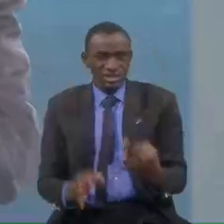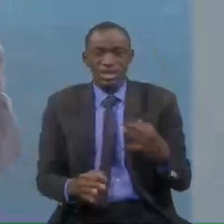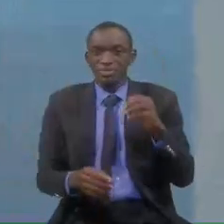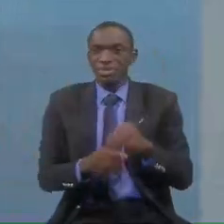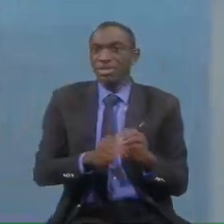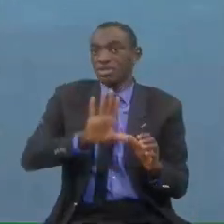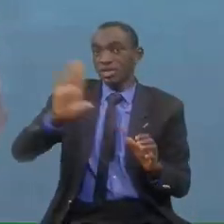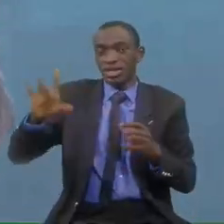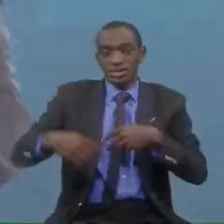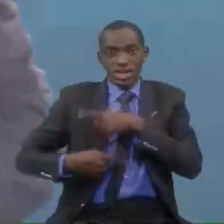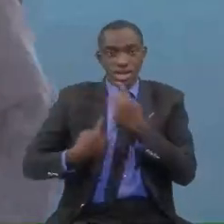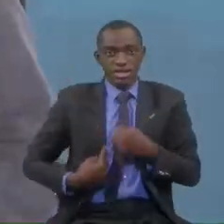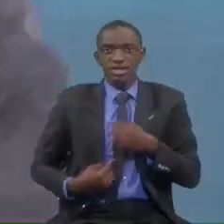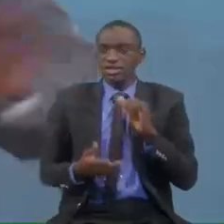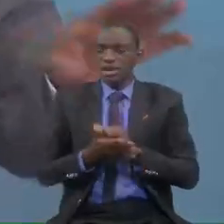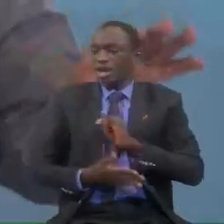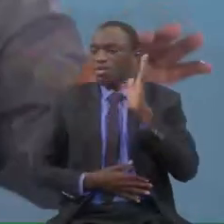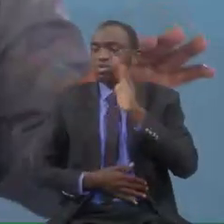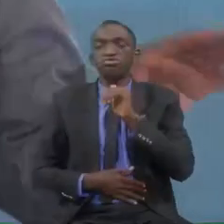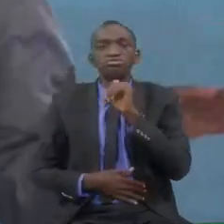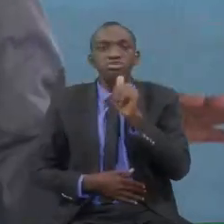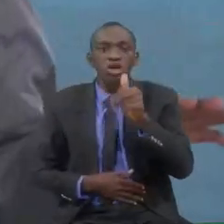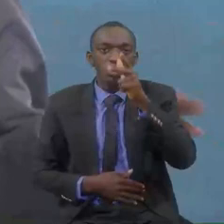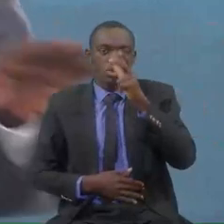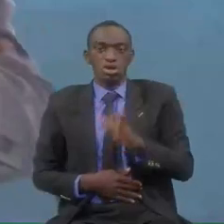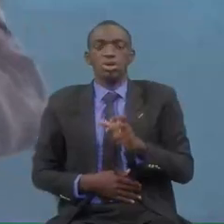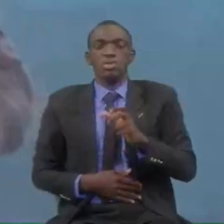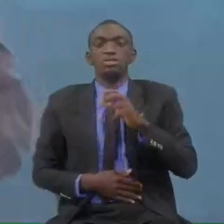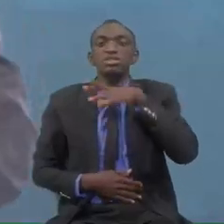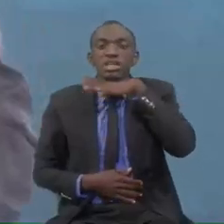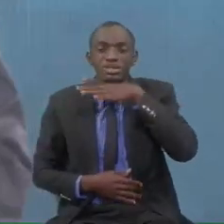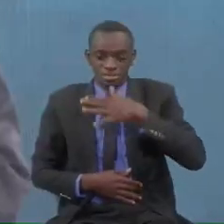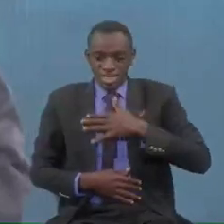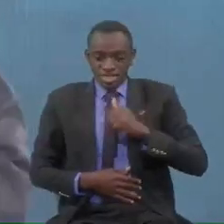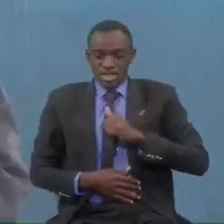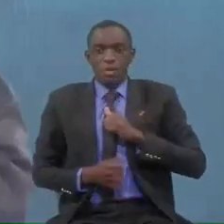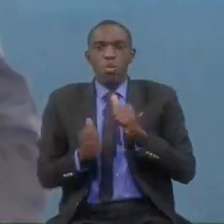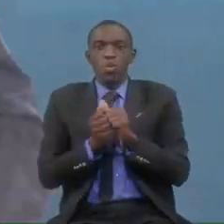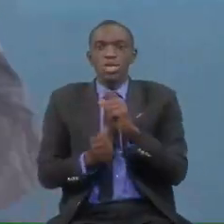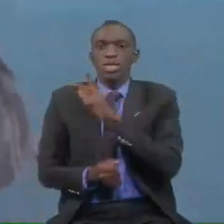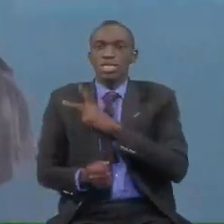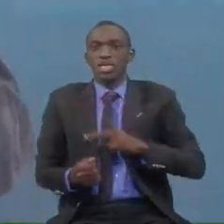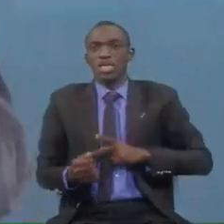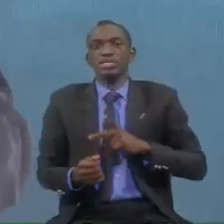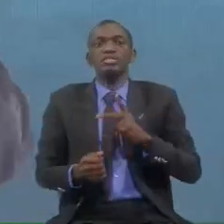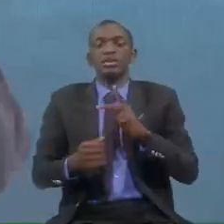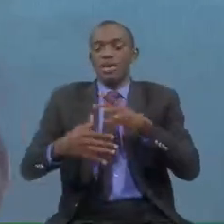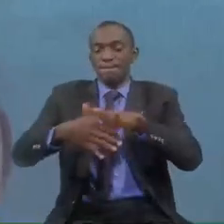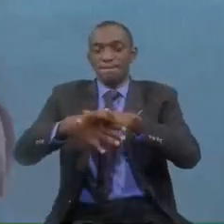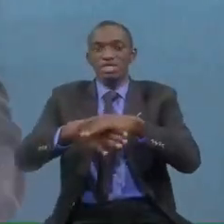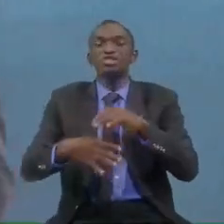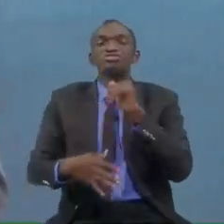suer avec les mets du roi et de ne pas boire même le vin du